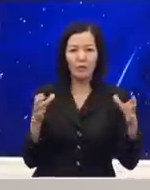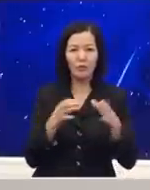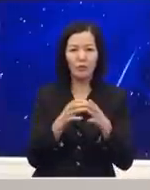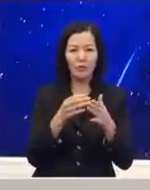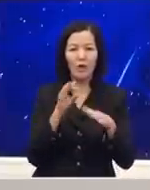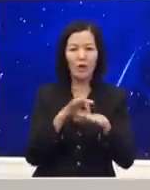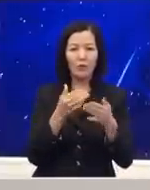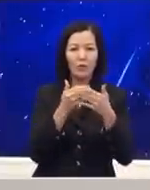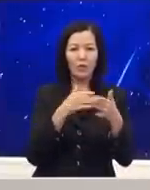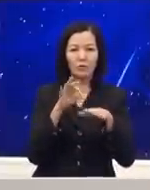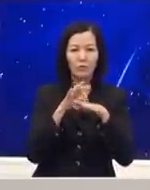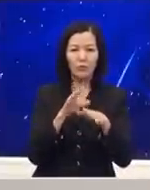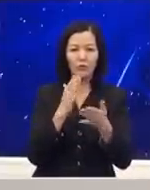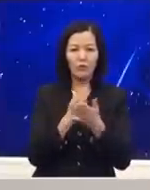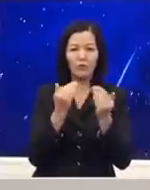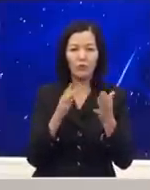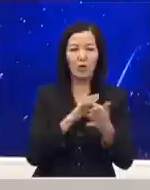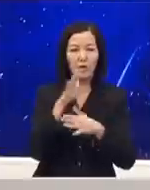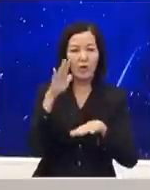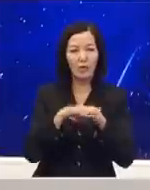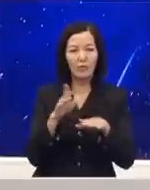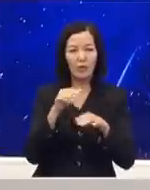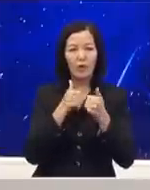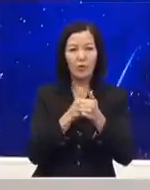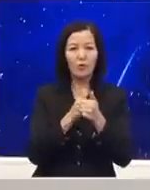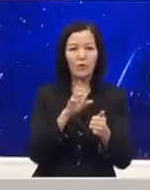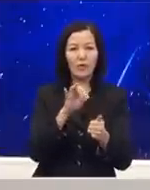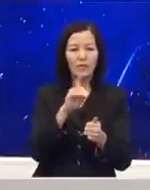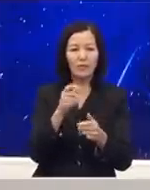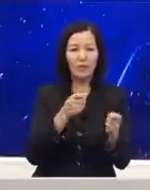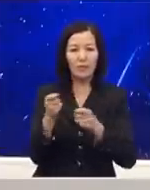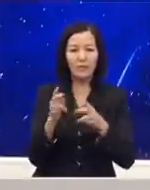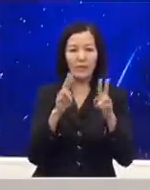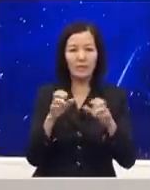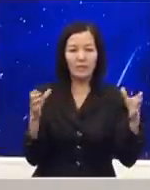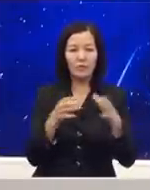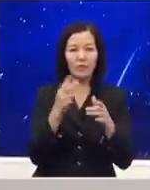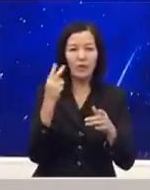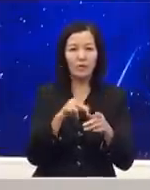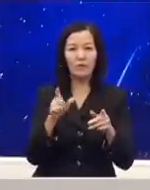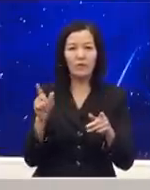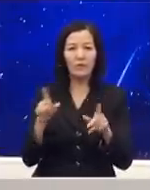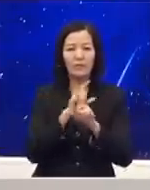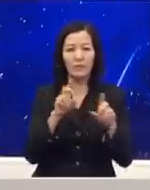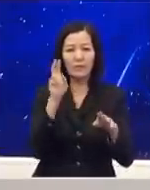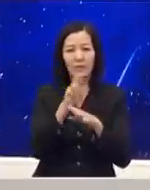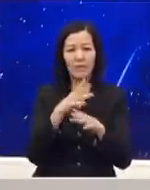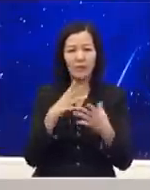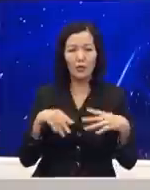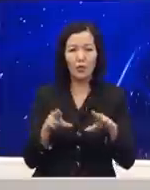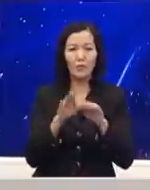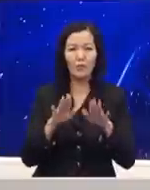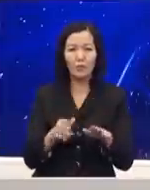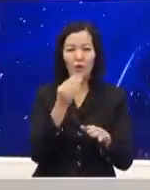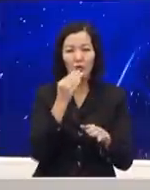алу жұмыстарын жүргізіп жатыр. Бүгін қала әкімінің орынбасары Сәуле Арзанбекова бастаған тексеріс тобы 20-дан астам нысанды аралады. Қоғамдық